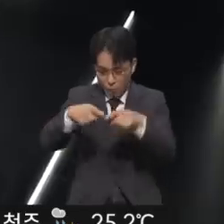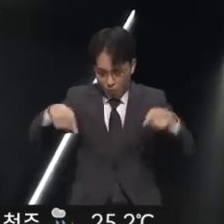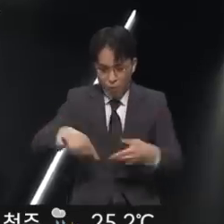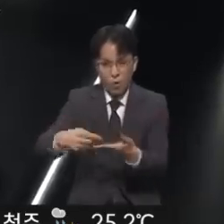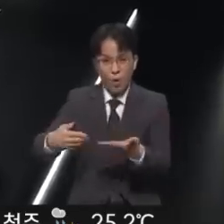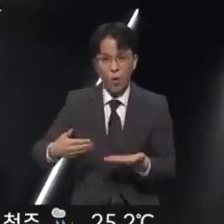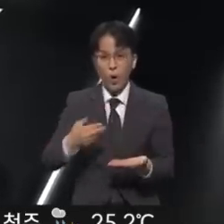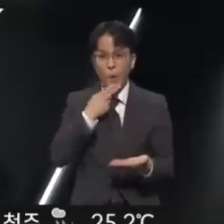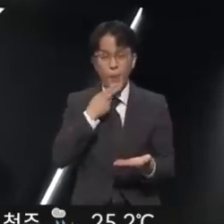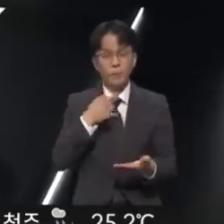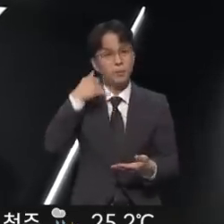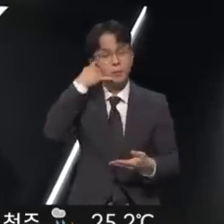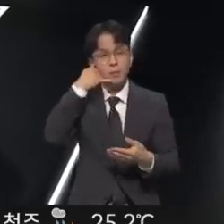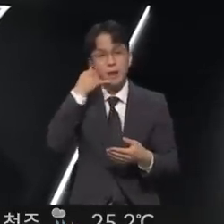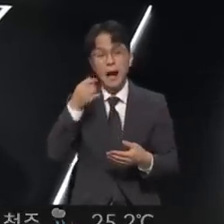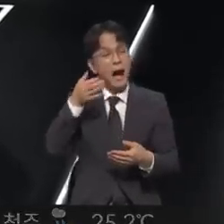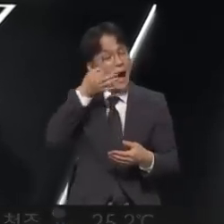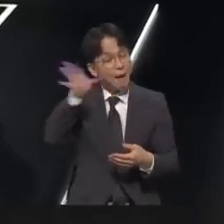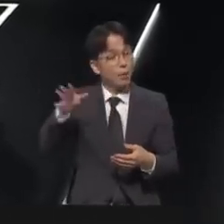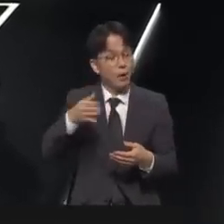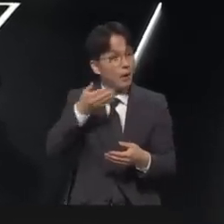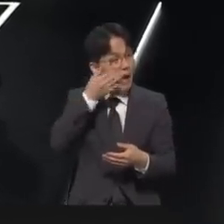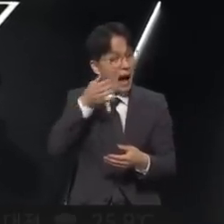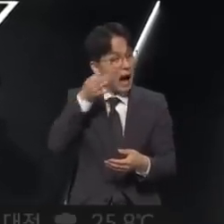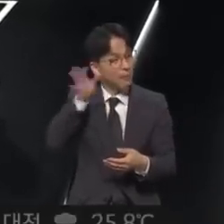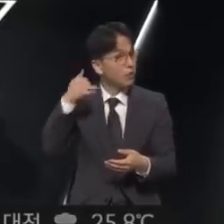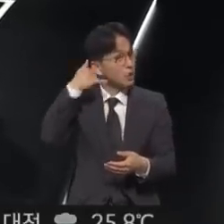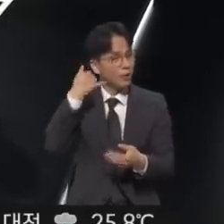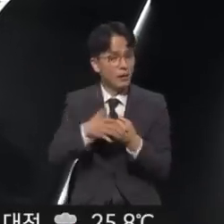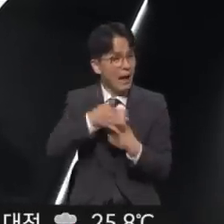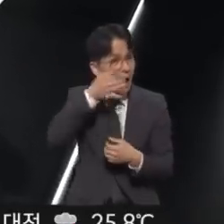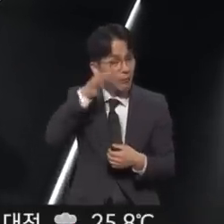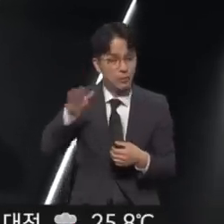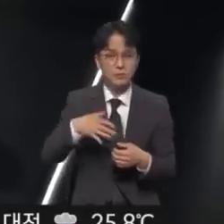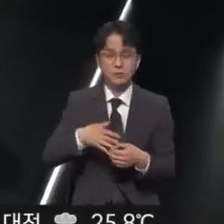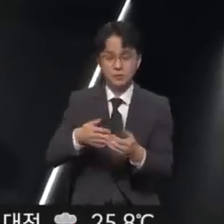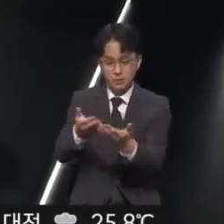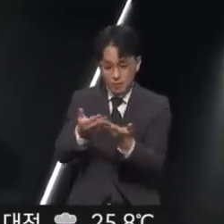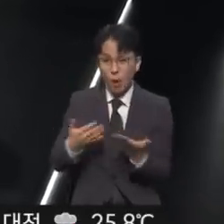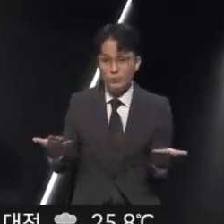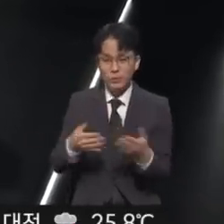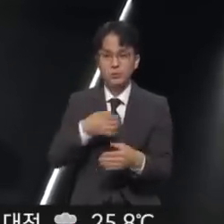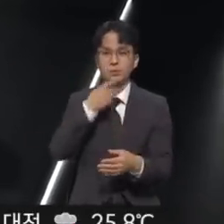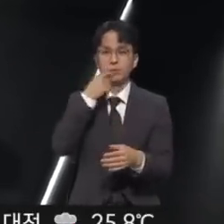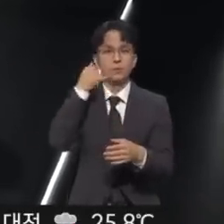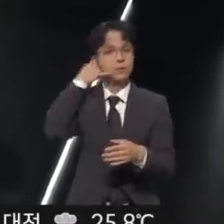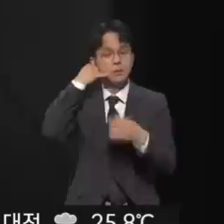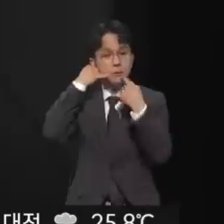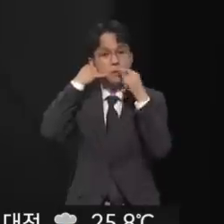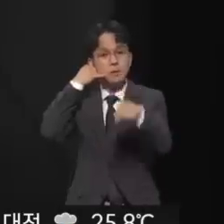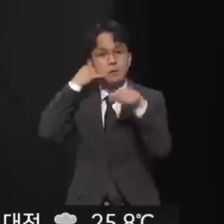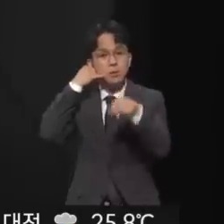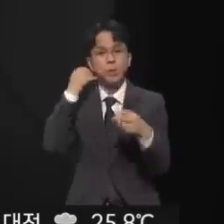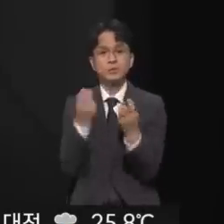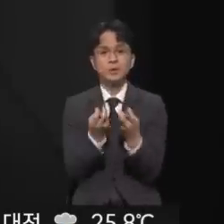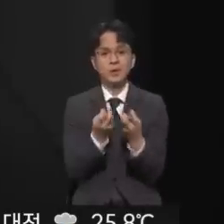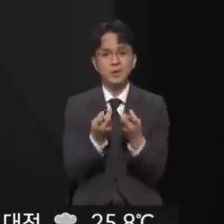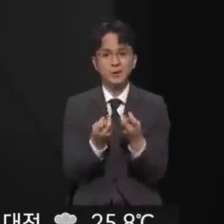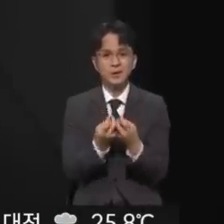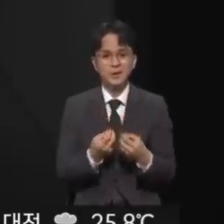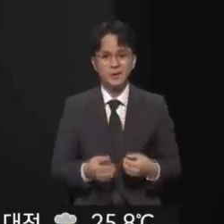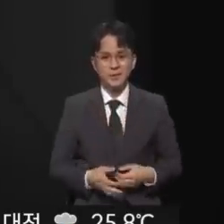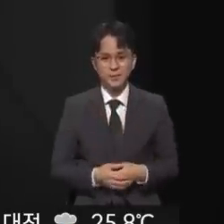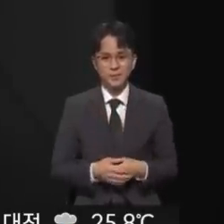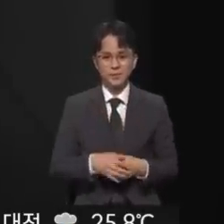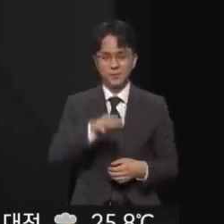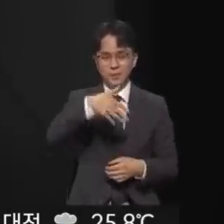특히나 지금 경기도지역 같은 경우는 전기나 수도가 끊기고 통신이 끊길 때도 있어요 까 물론 이제 서울에는 통신에